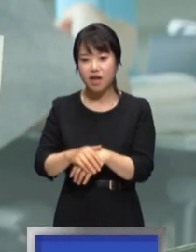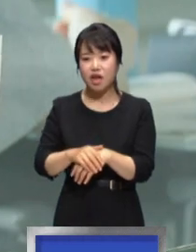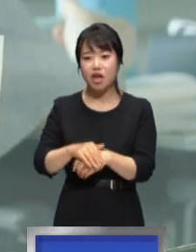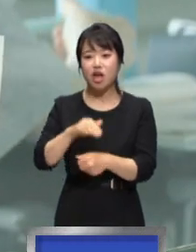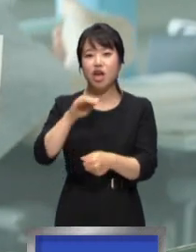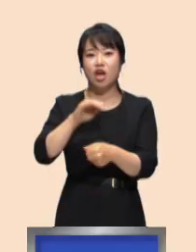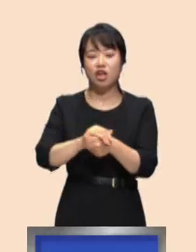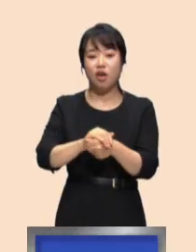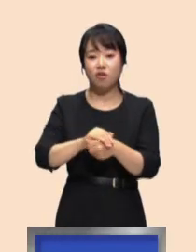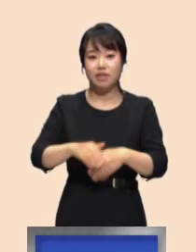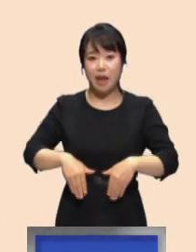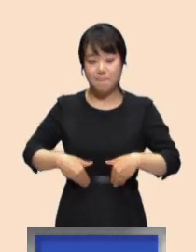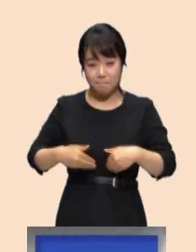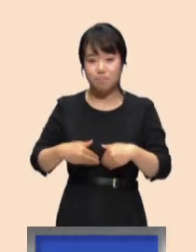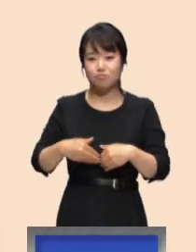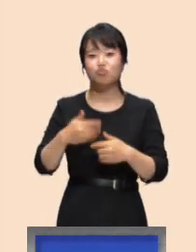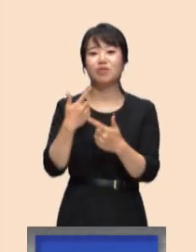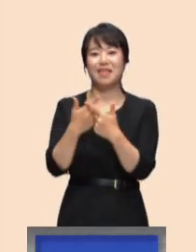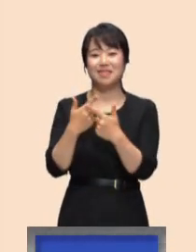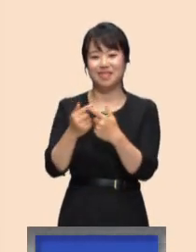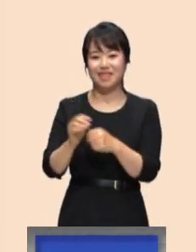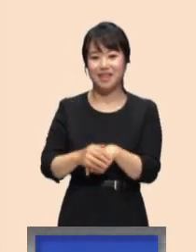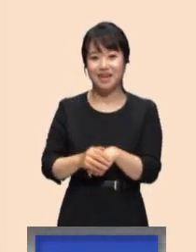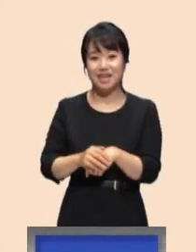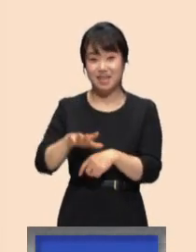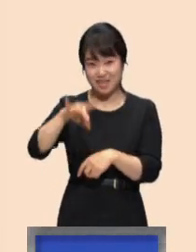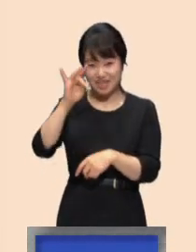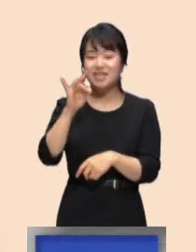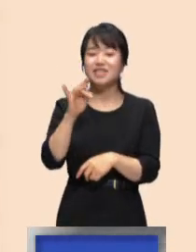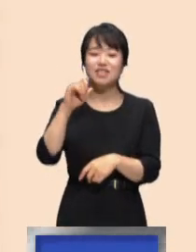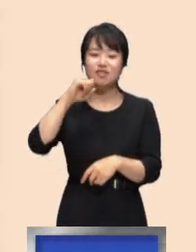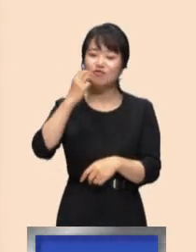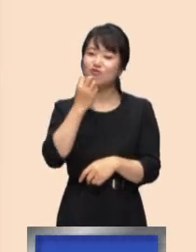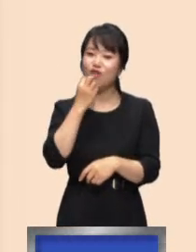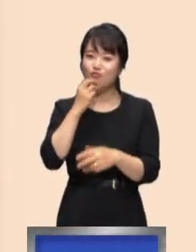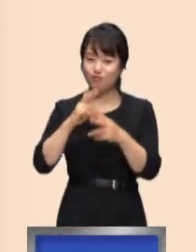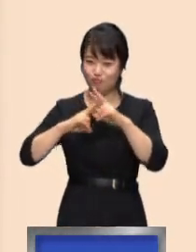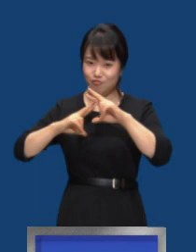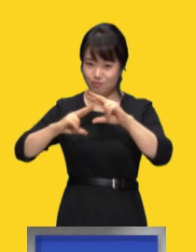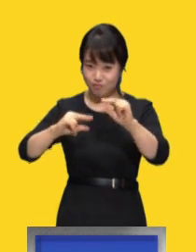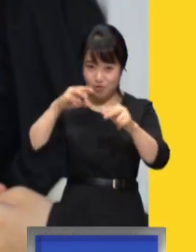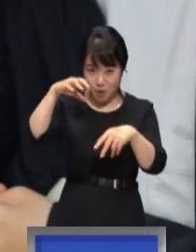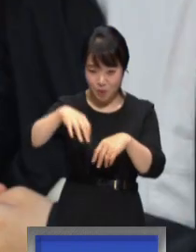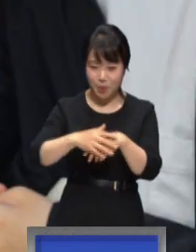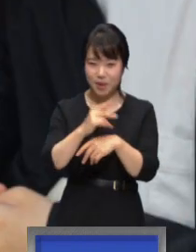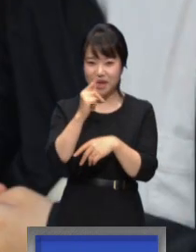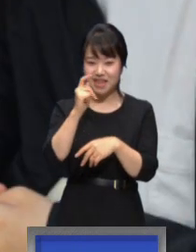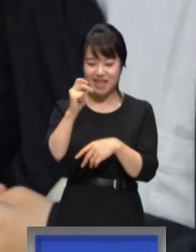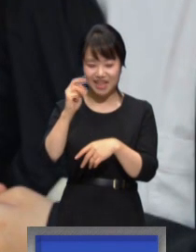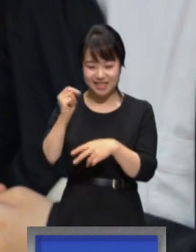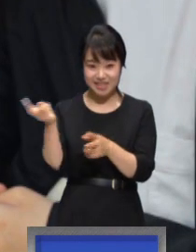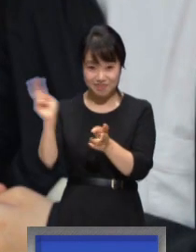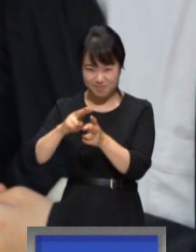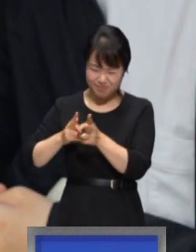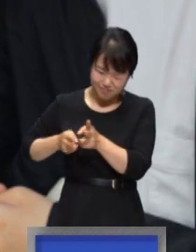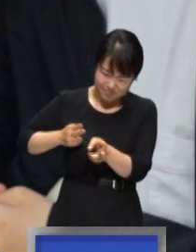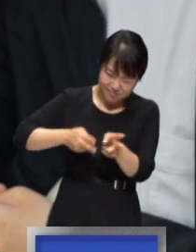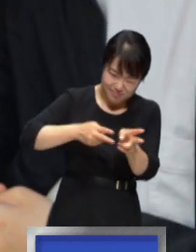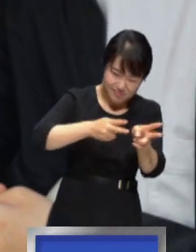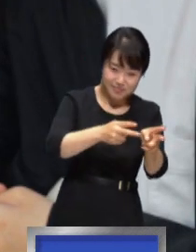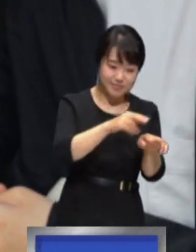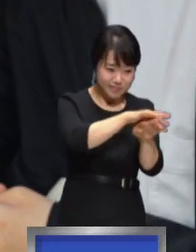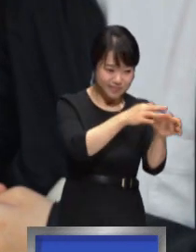부산입니다. 이른 아침 서울역 KTX를 타고 부산에 도착해 용두산공원에서 모둠을